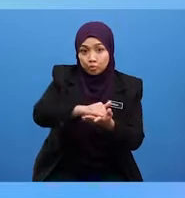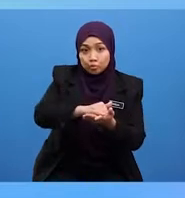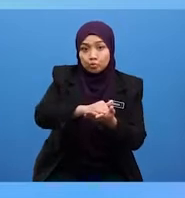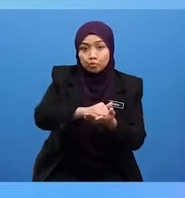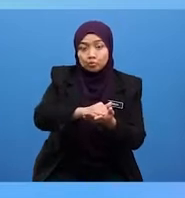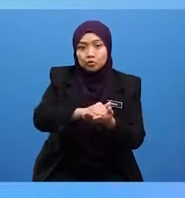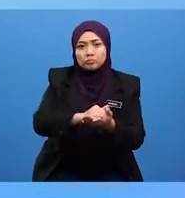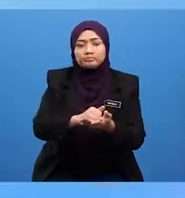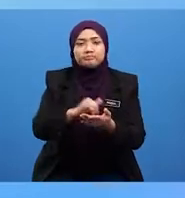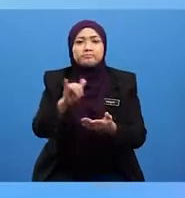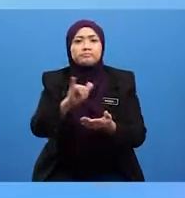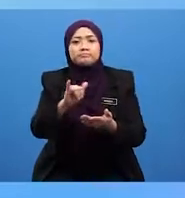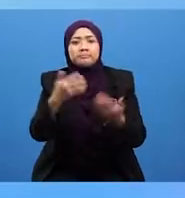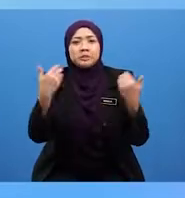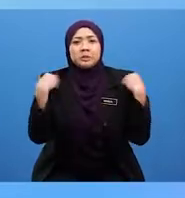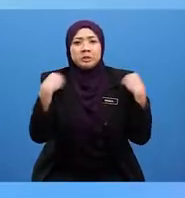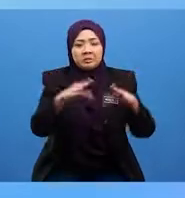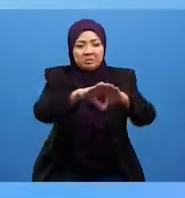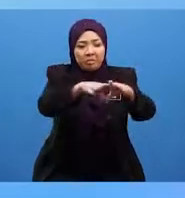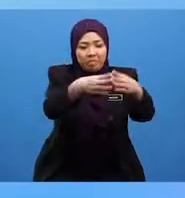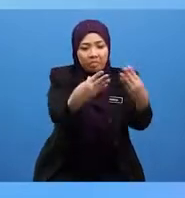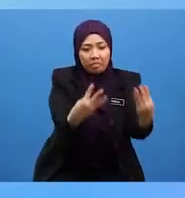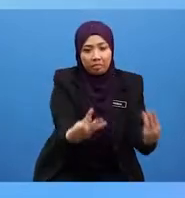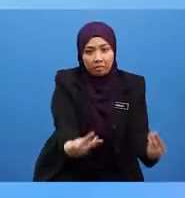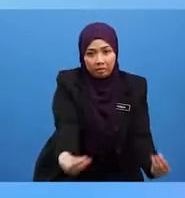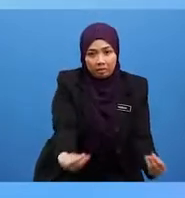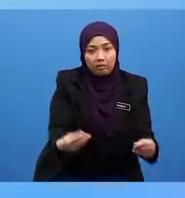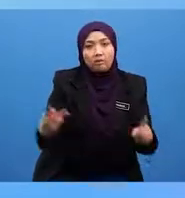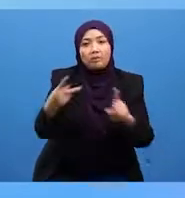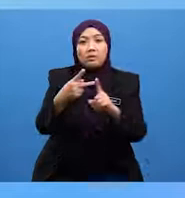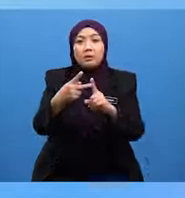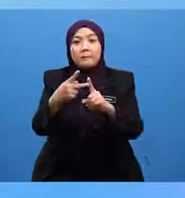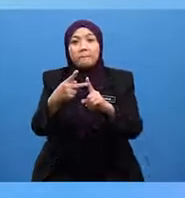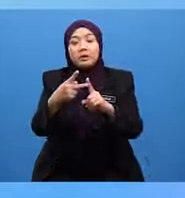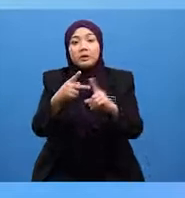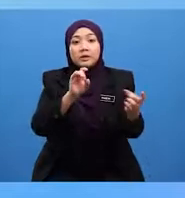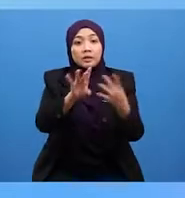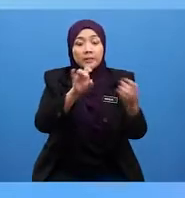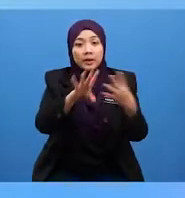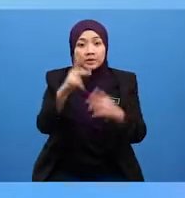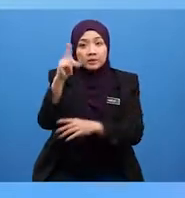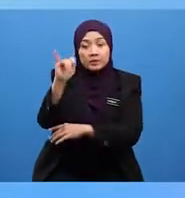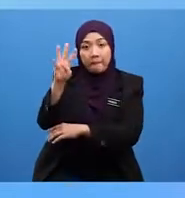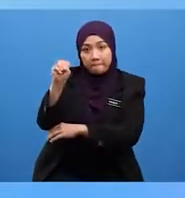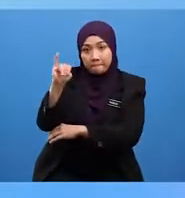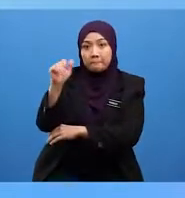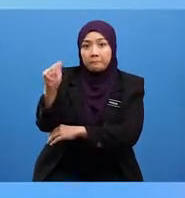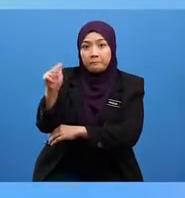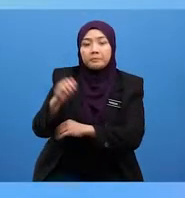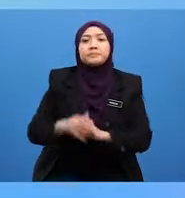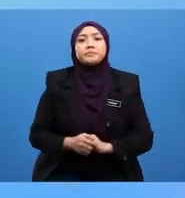terhadap kebanyakan bahan kimia. Termoplastik ialah plastik yang